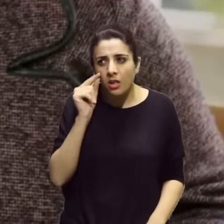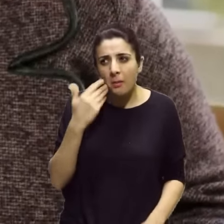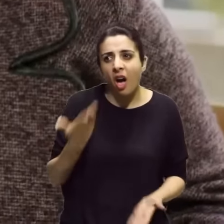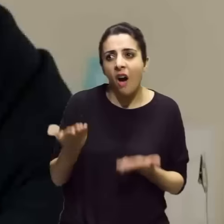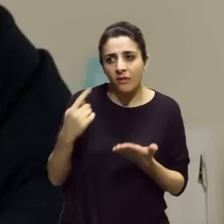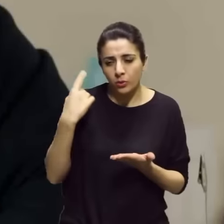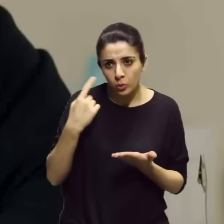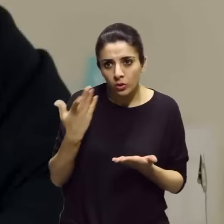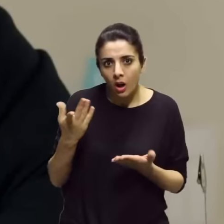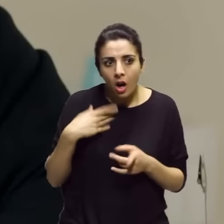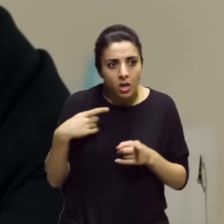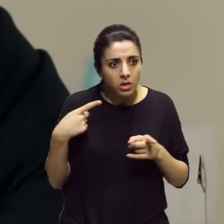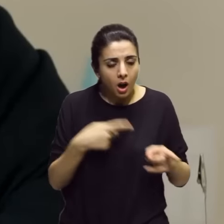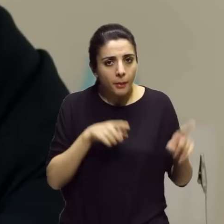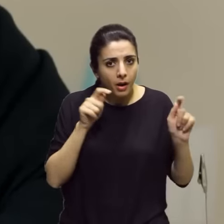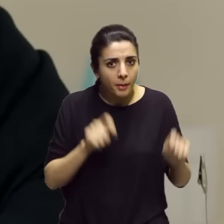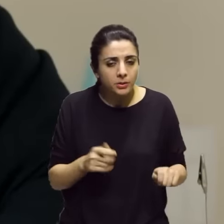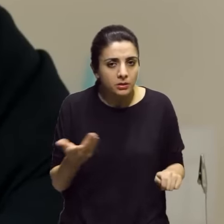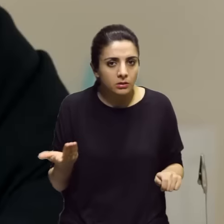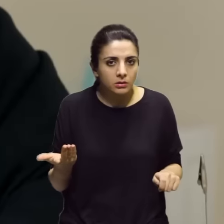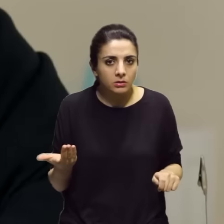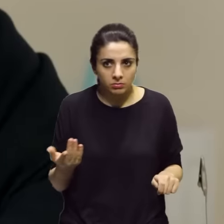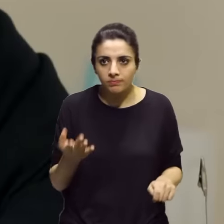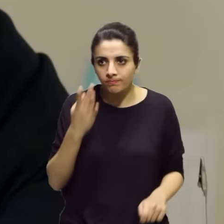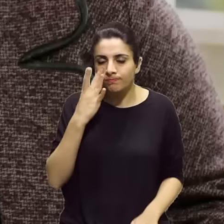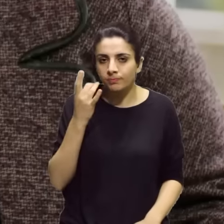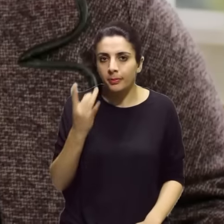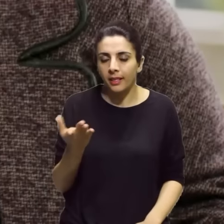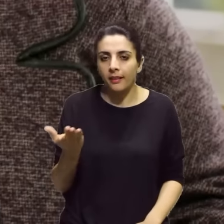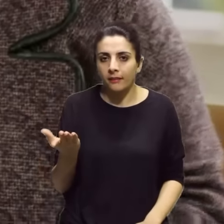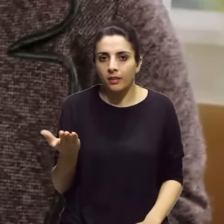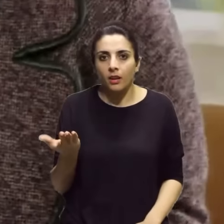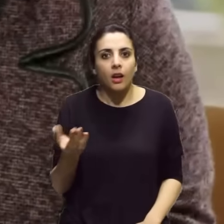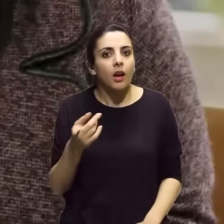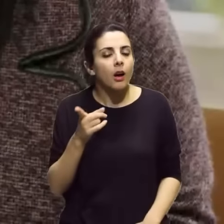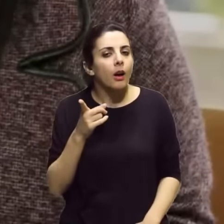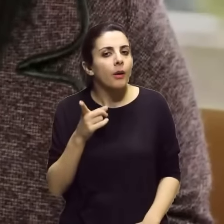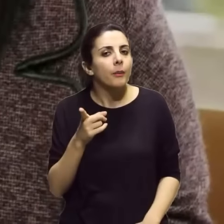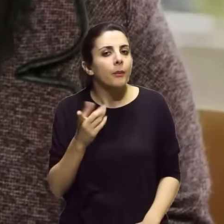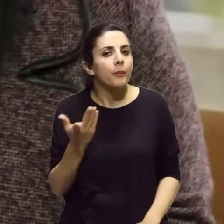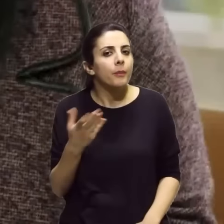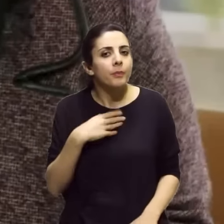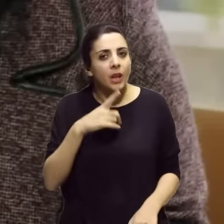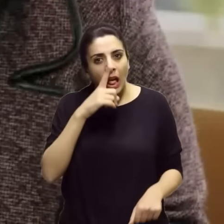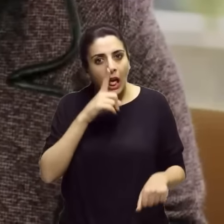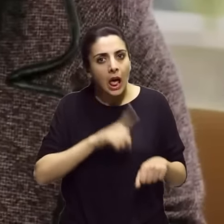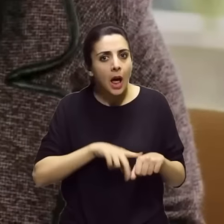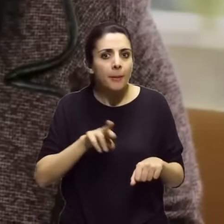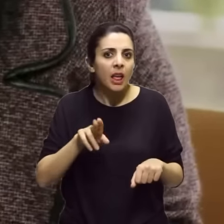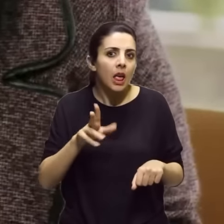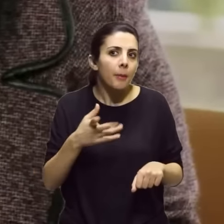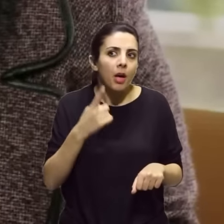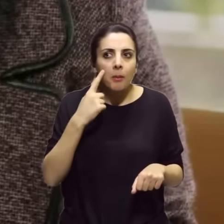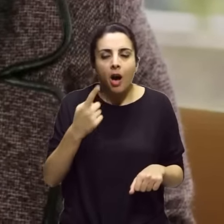ya? Resmen takip ettirmiş bizi. Öyle görünüyor. Yani inanmış gözüküyordu bu